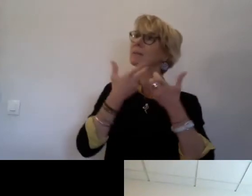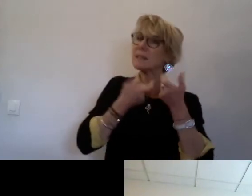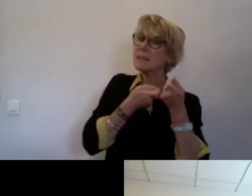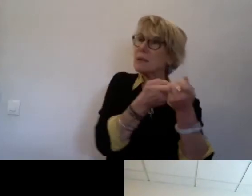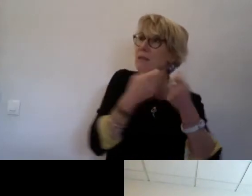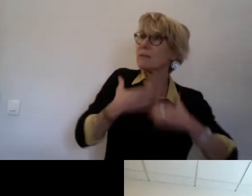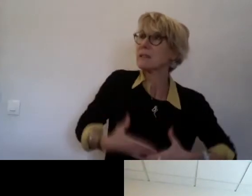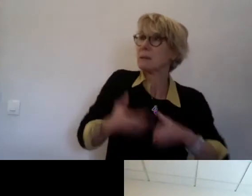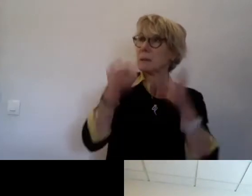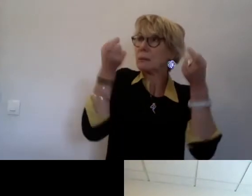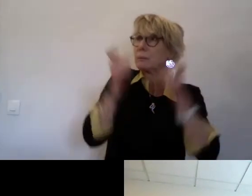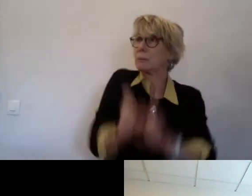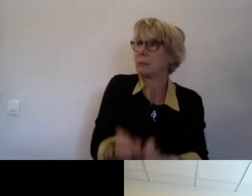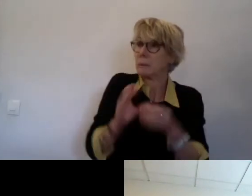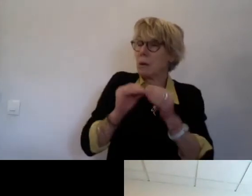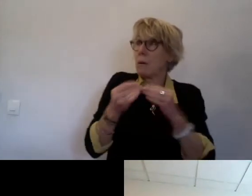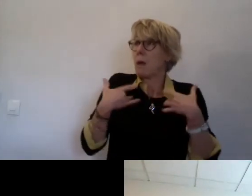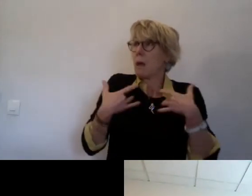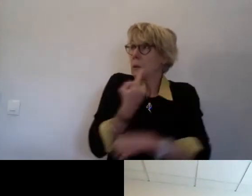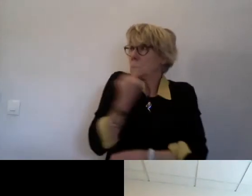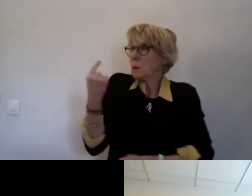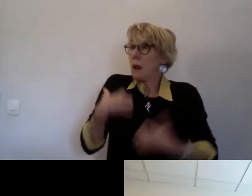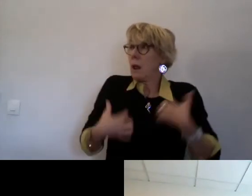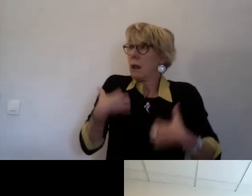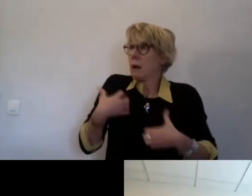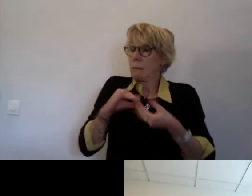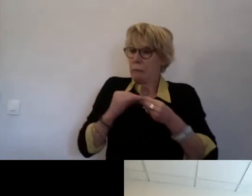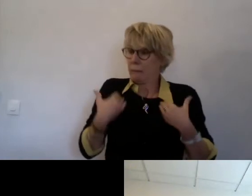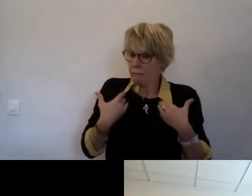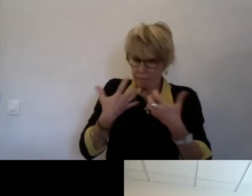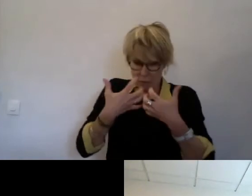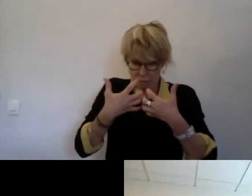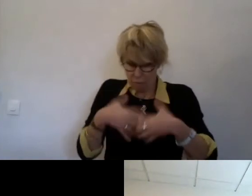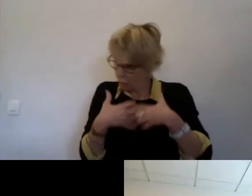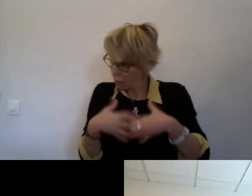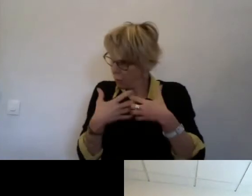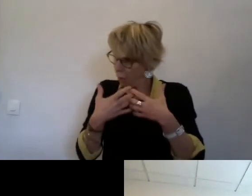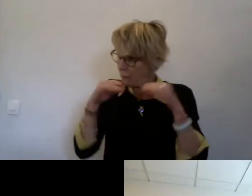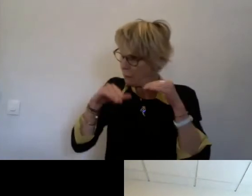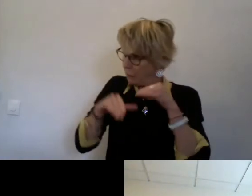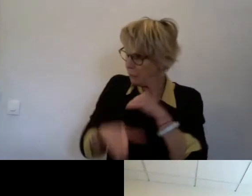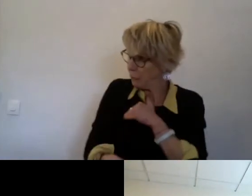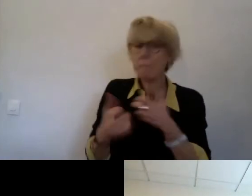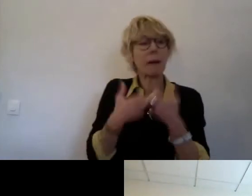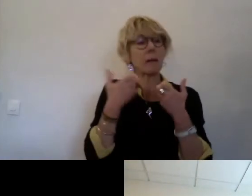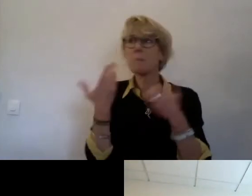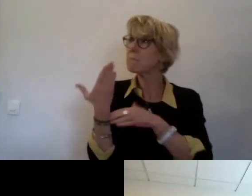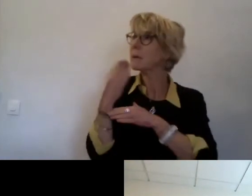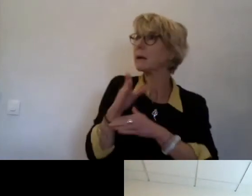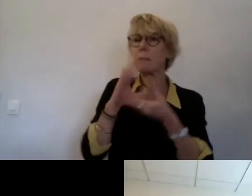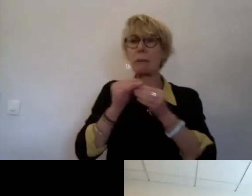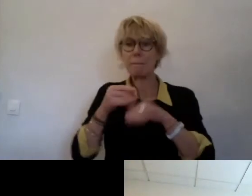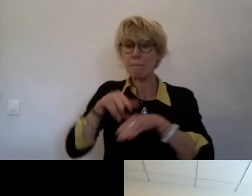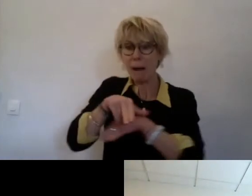sont désentraînés, désadaptés sur le plan moteur et qui ont présenté, par exemple, des troubles de la marche,